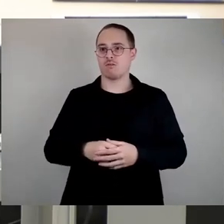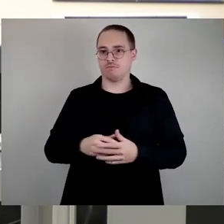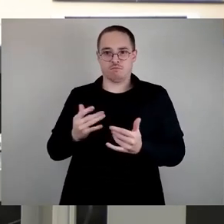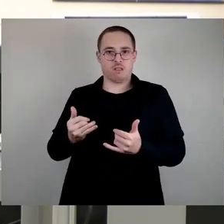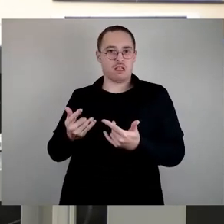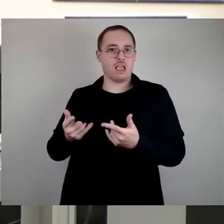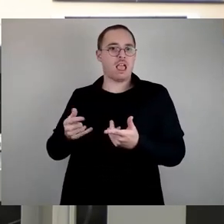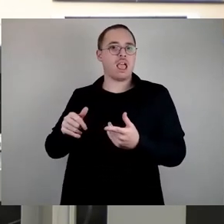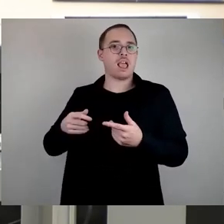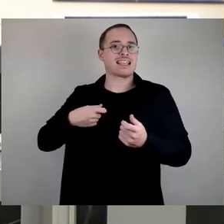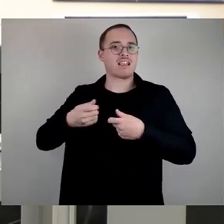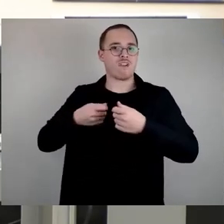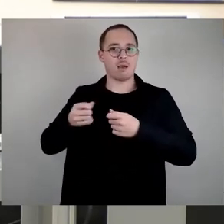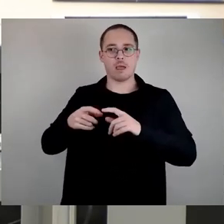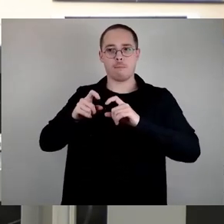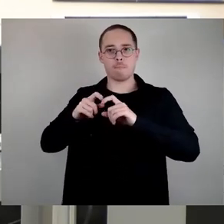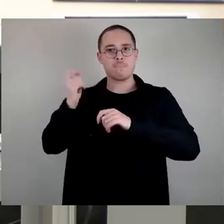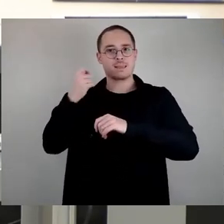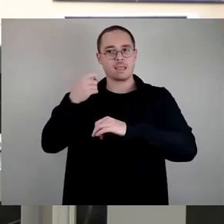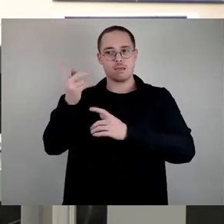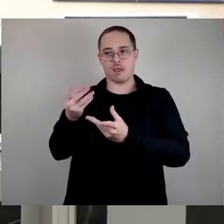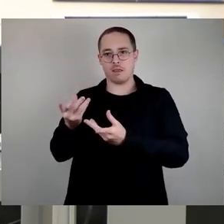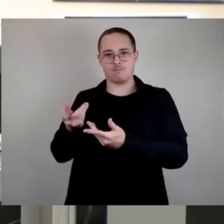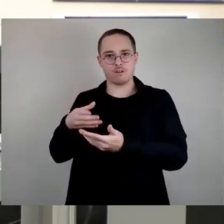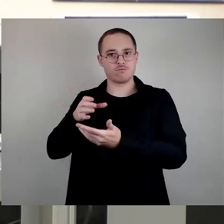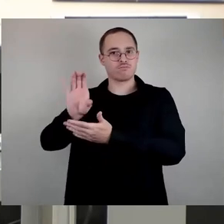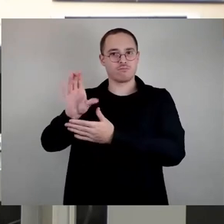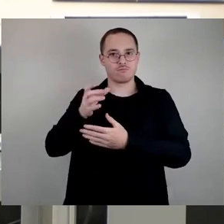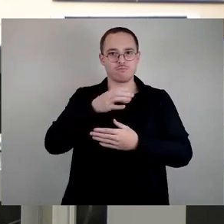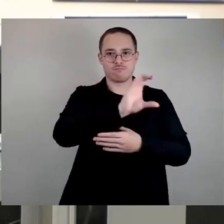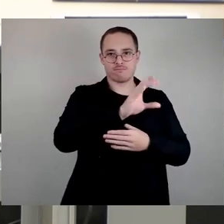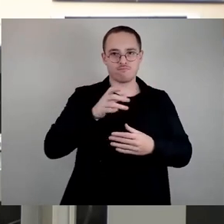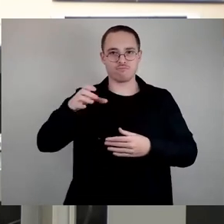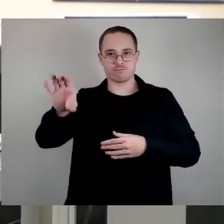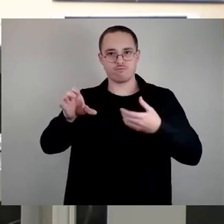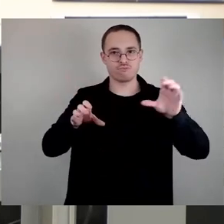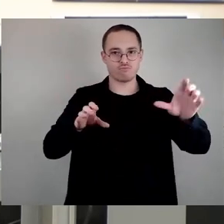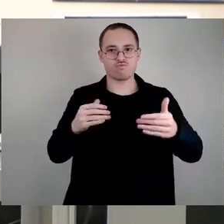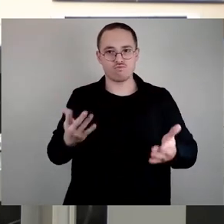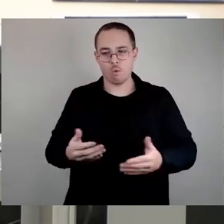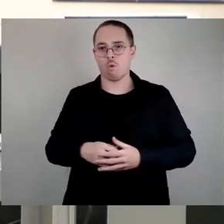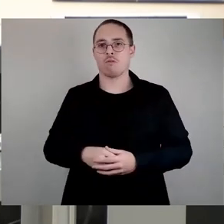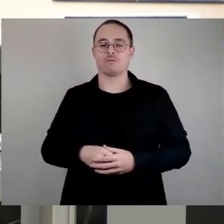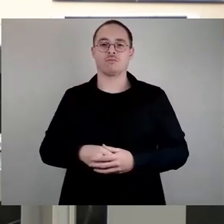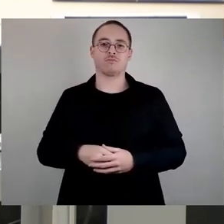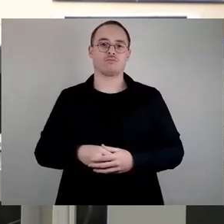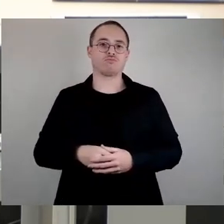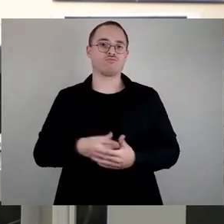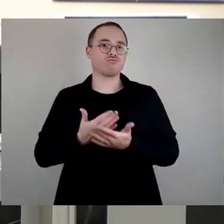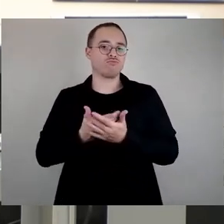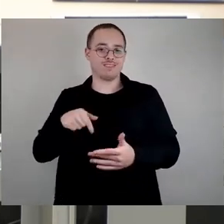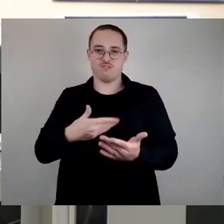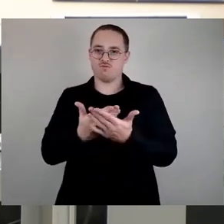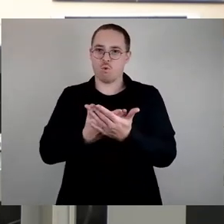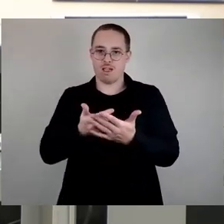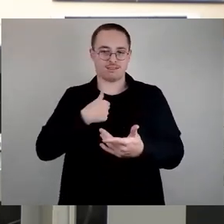nutzen und lehnen diese Änderung des Flächennutzungsplanes in Teilen unserer Fraktion, auch wie in dieser Vorlage vorgeschlagen, ab. Vielen